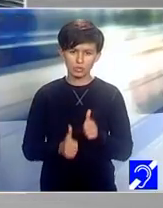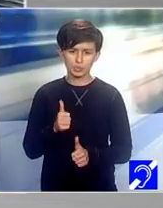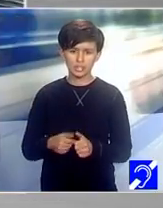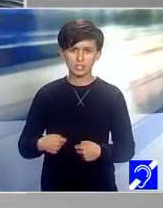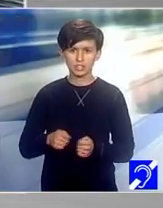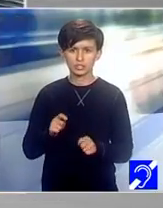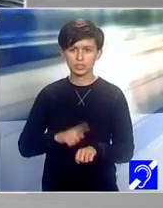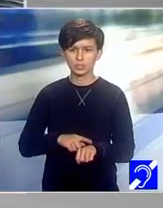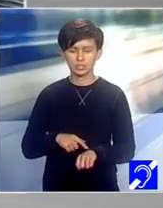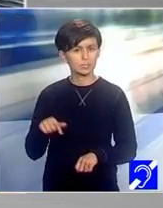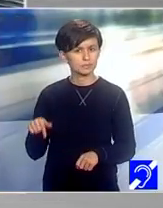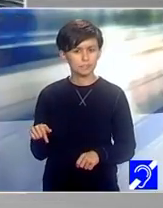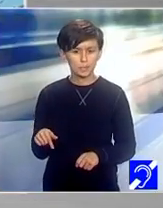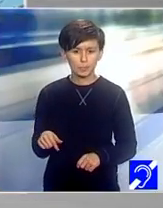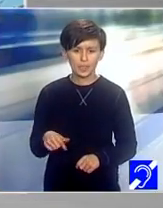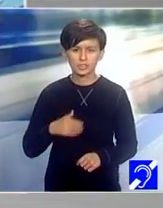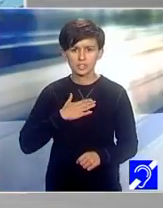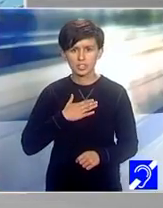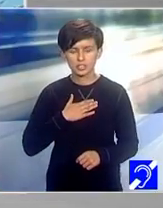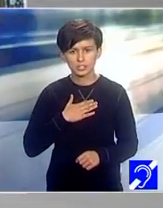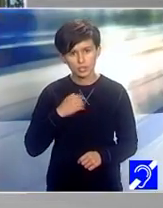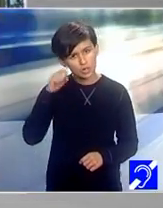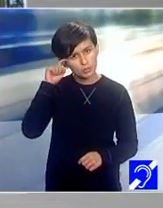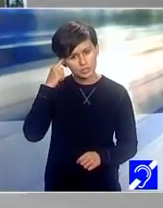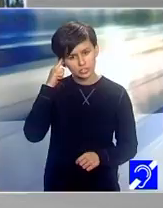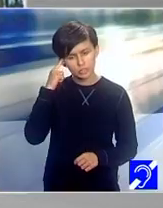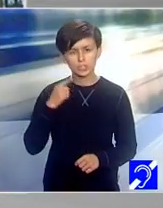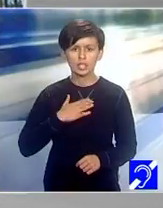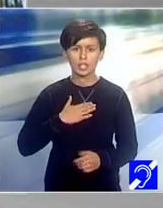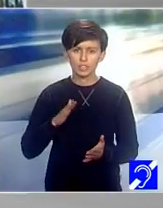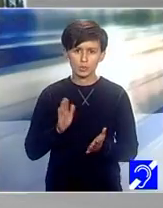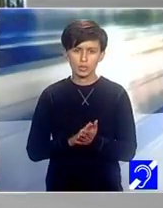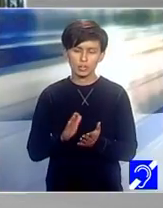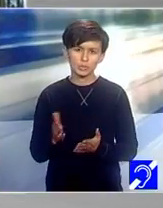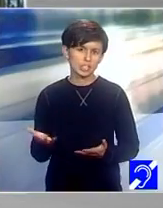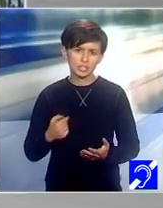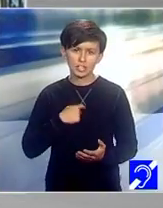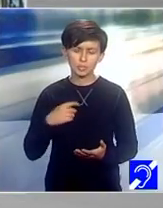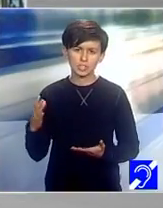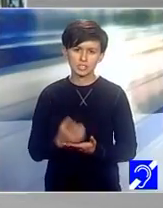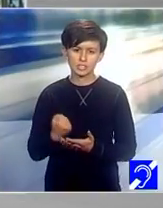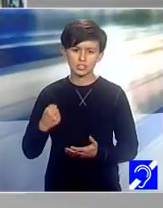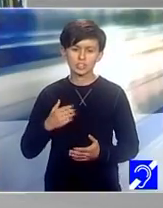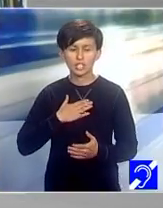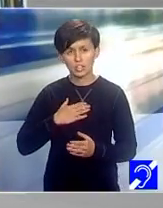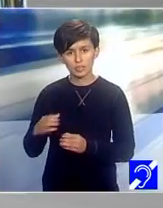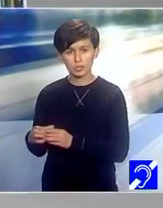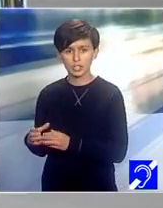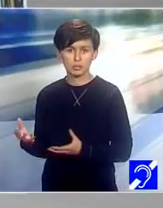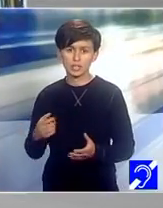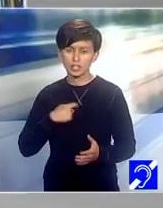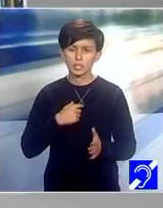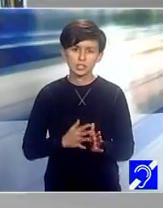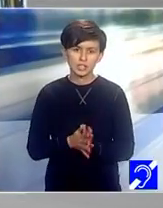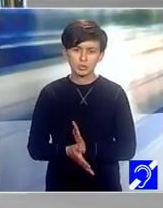timp am avut convingerea că avem o aplicație care poate să câștige, că avem o echipă care poate să implementeze proiectul